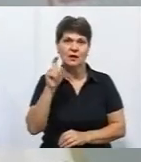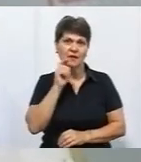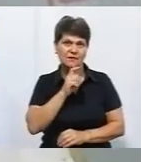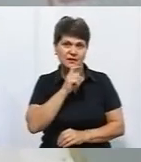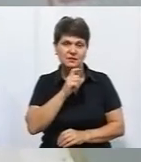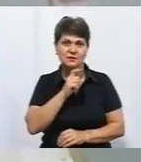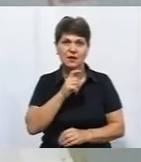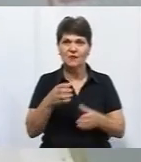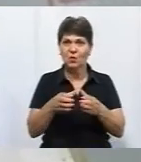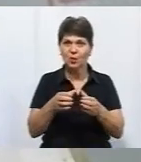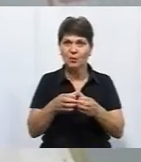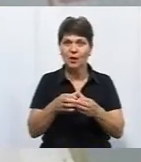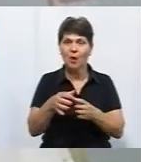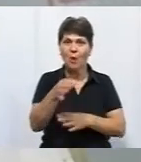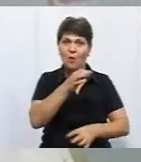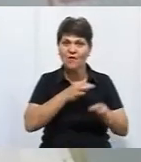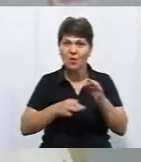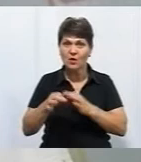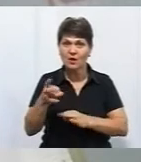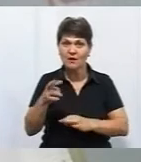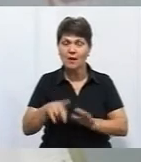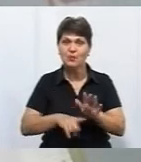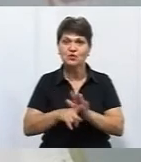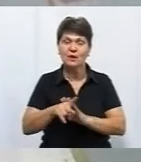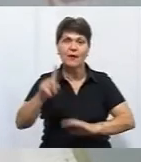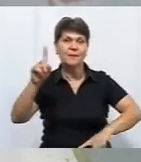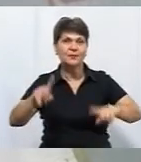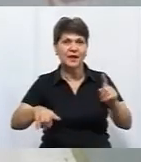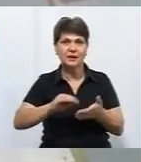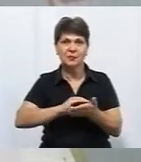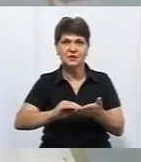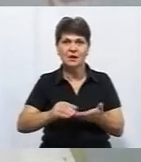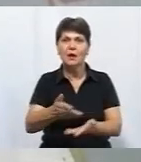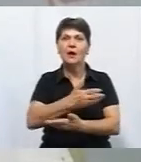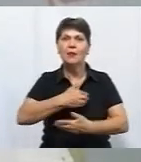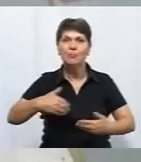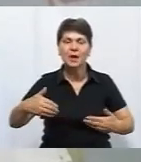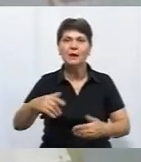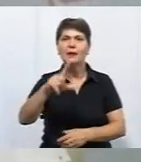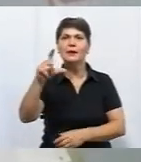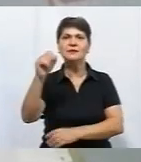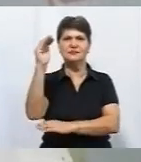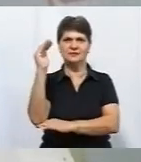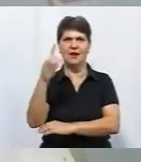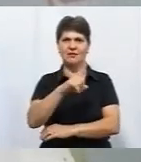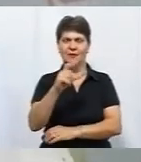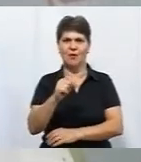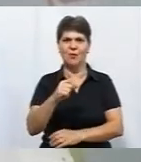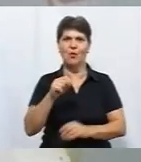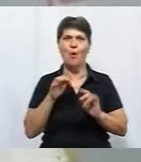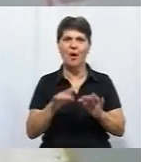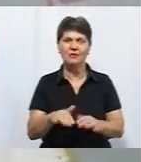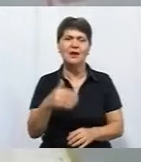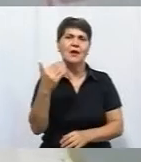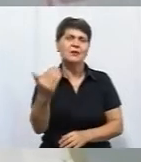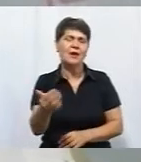цього. Деякі писали, що ми за таку акцію, нам дуже подобається, що ви робите